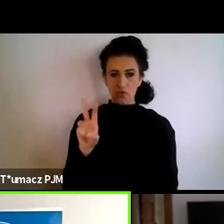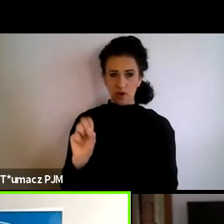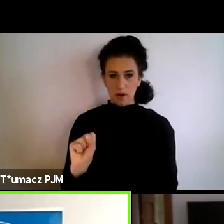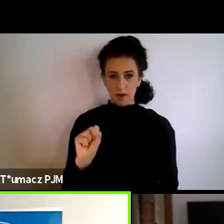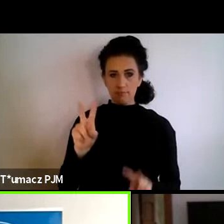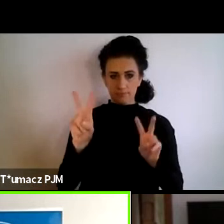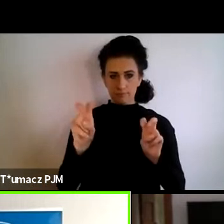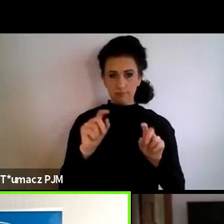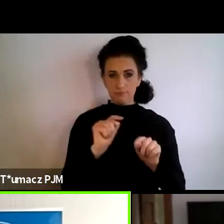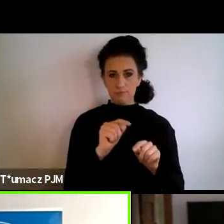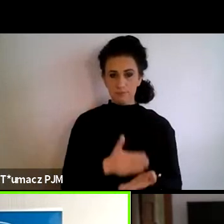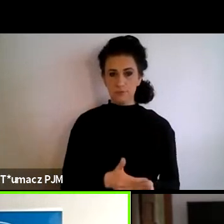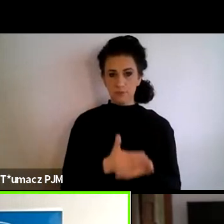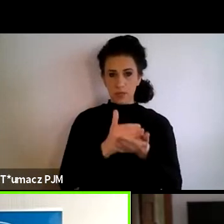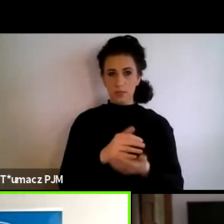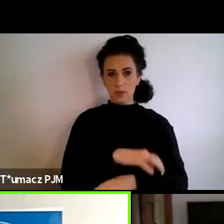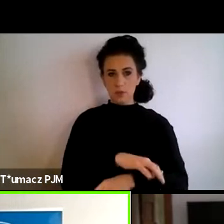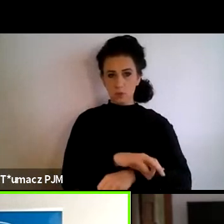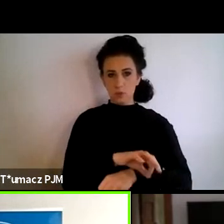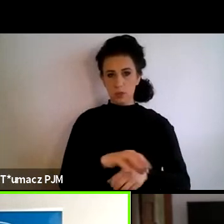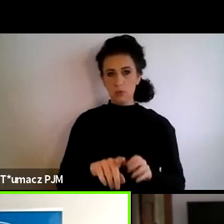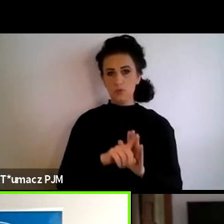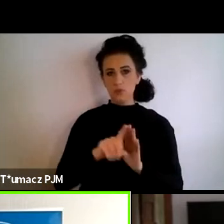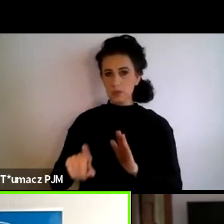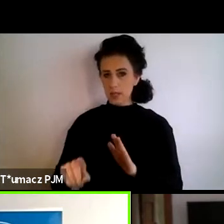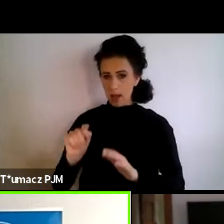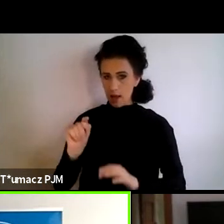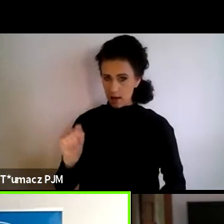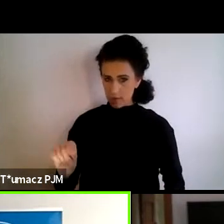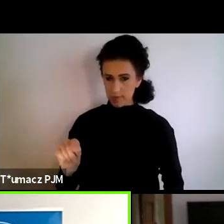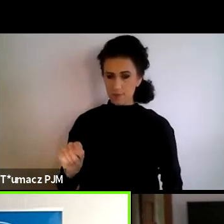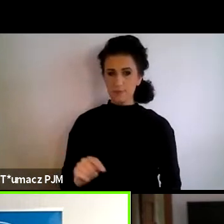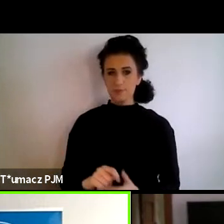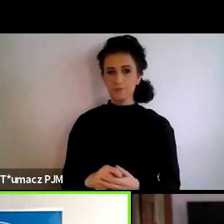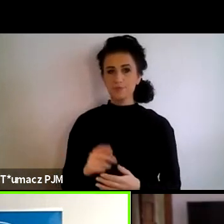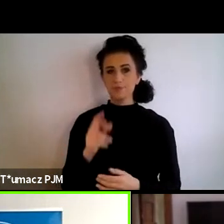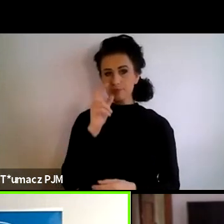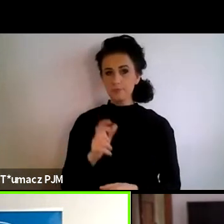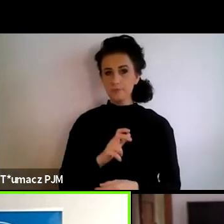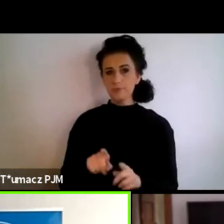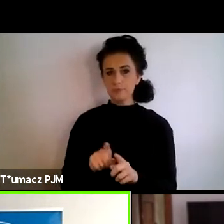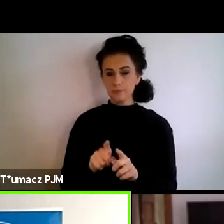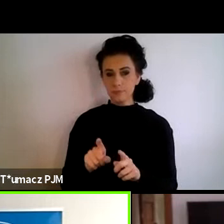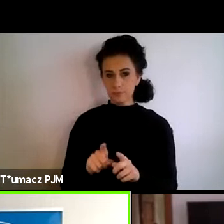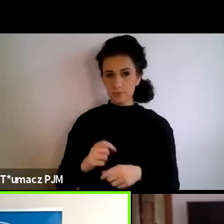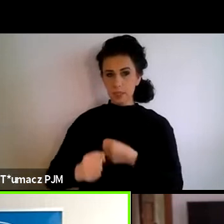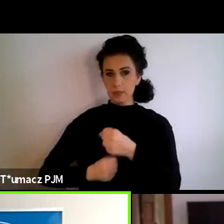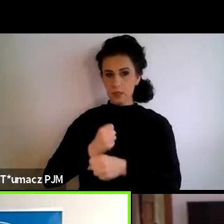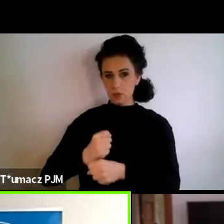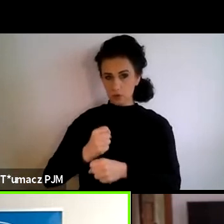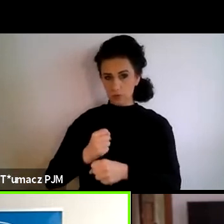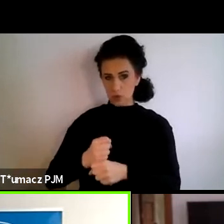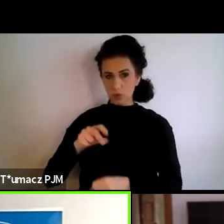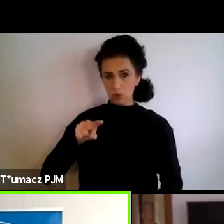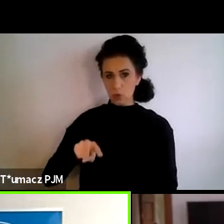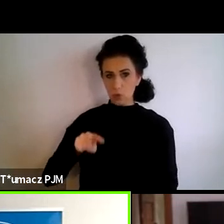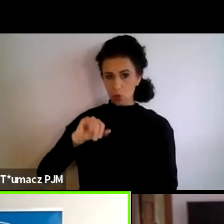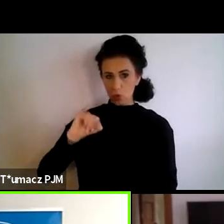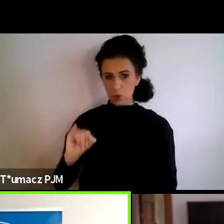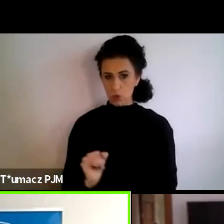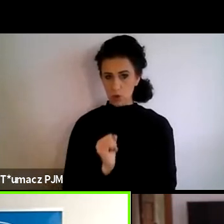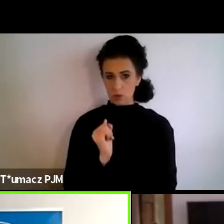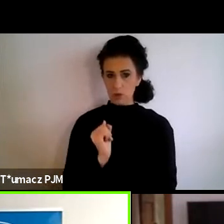wsparciu studentów, studentek, ale też kadry UJ-u, bazując